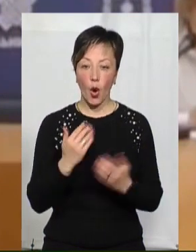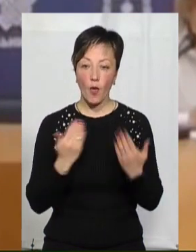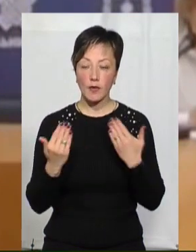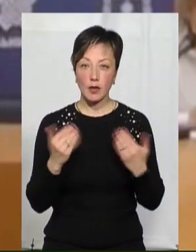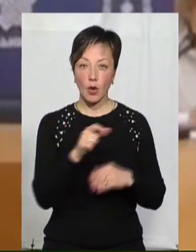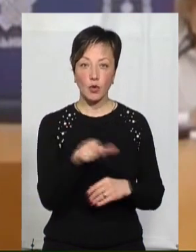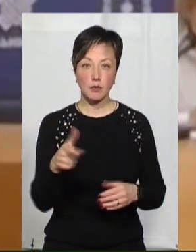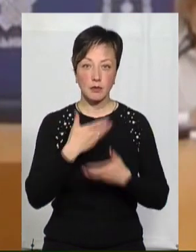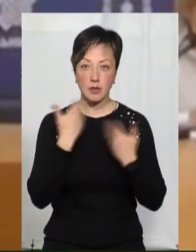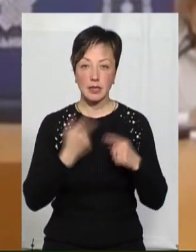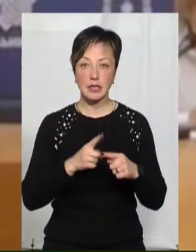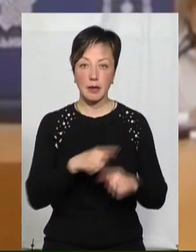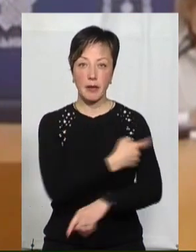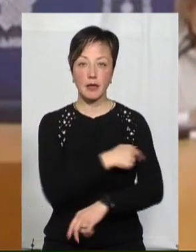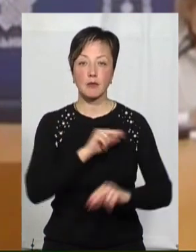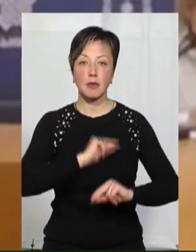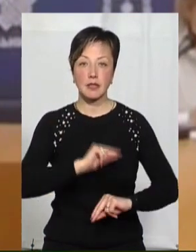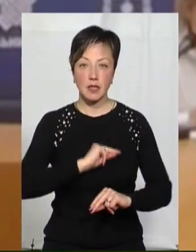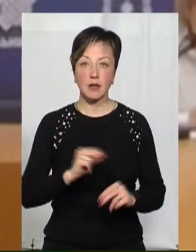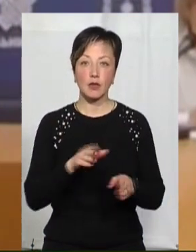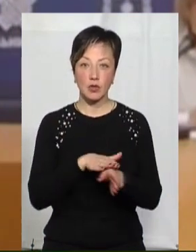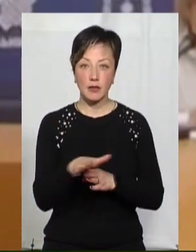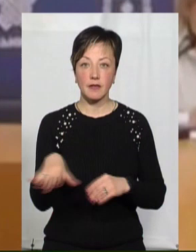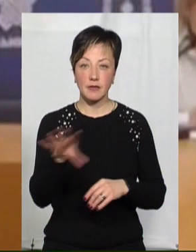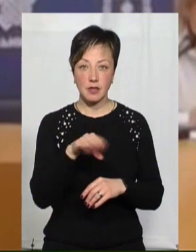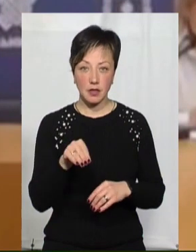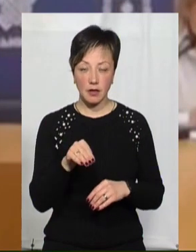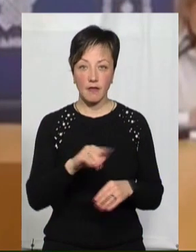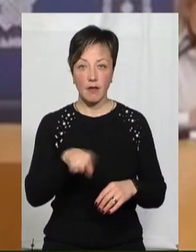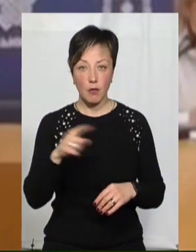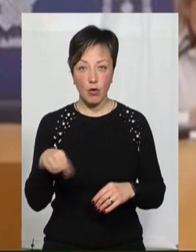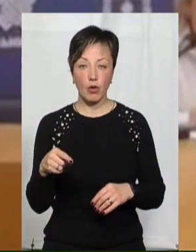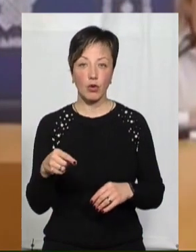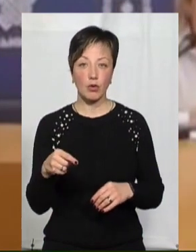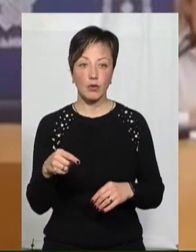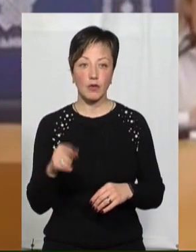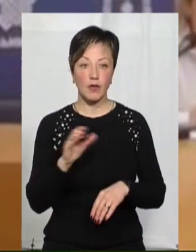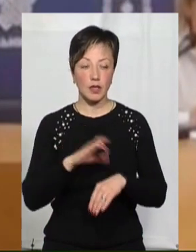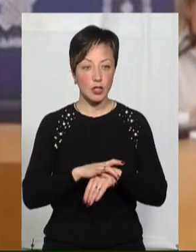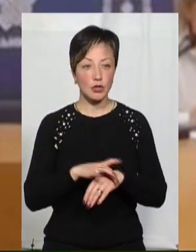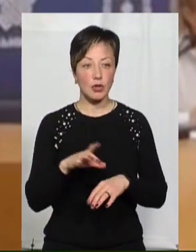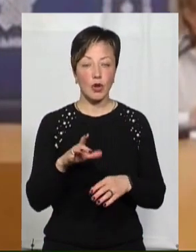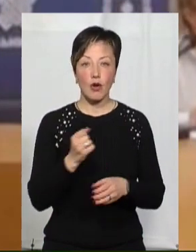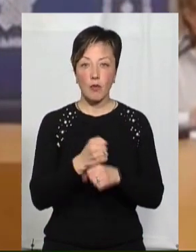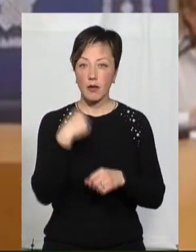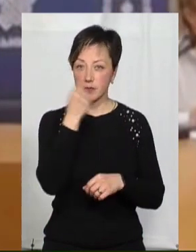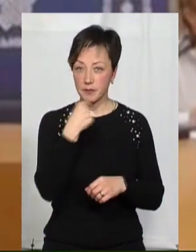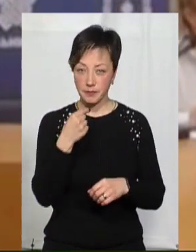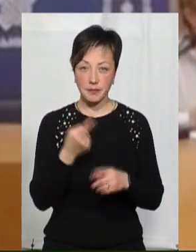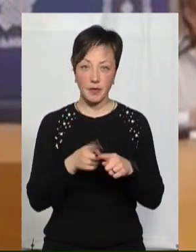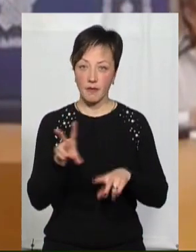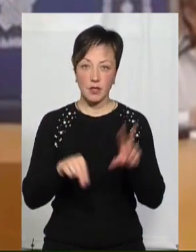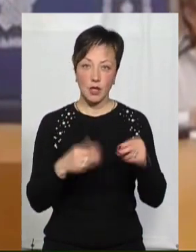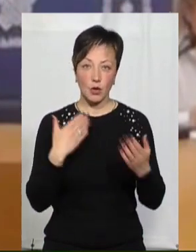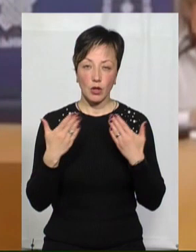не встановлено, тому що це медичні працівники, які з дотриманням всіх вимог фактично відбирали біоматеріали. Тому ми їх не